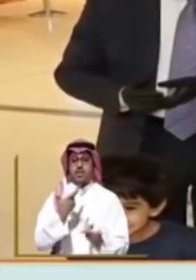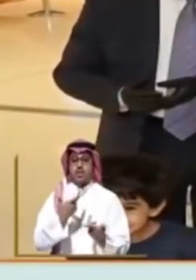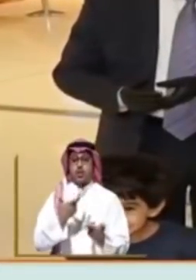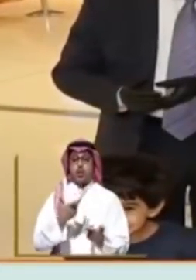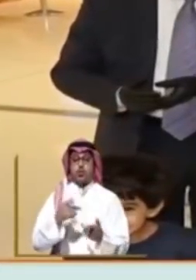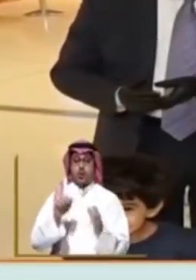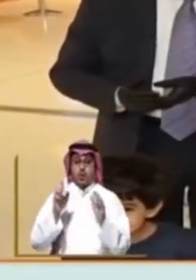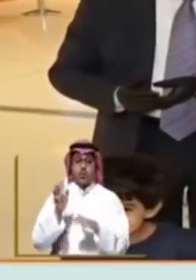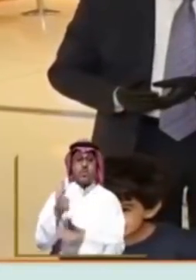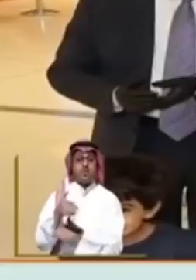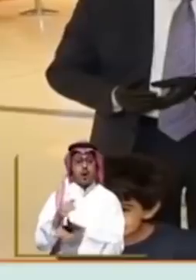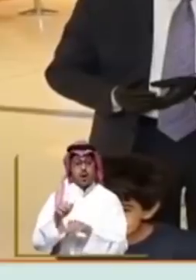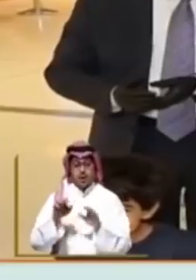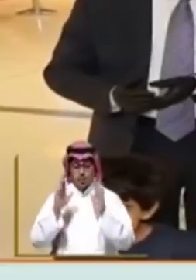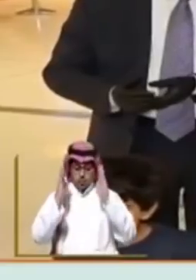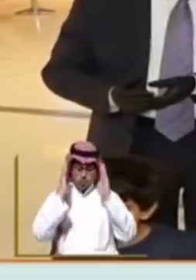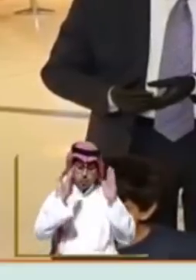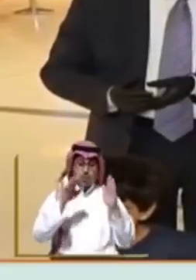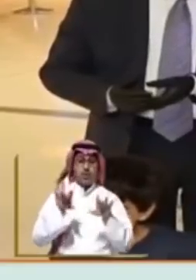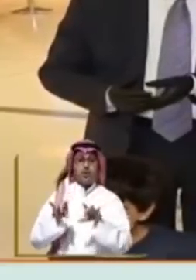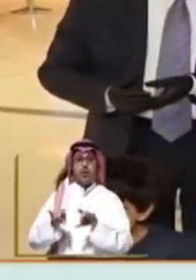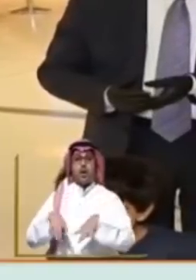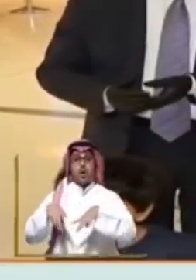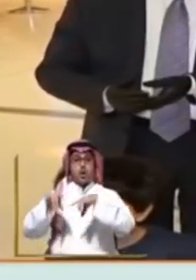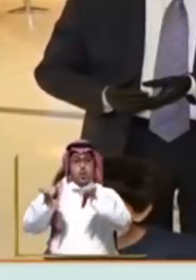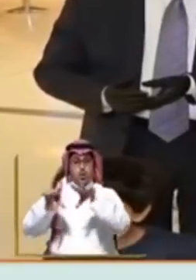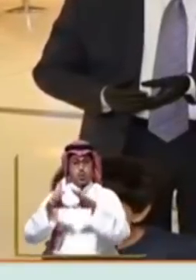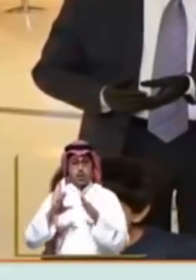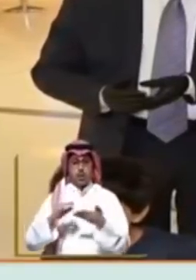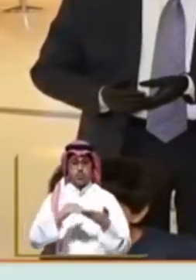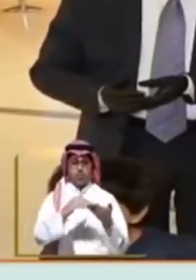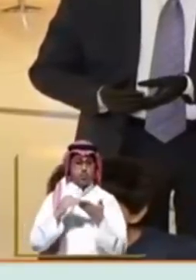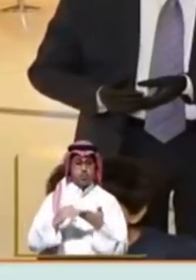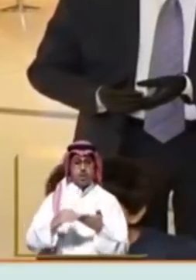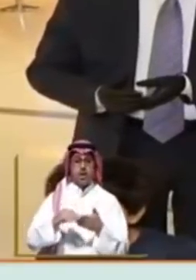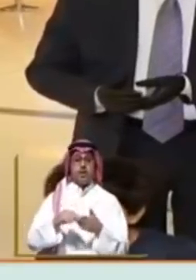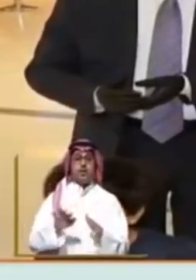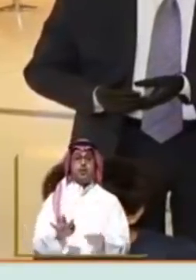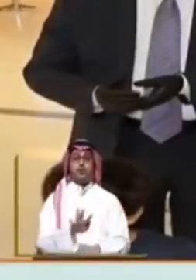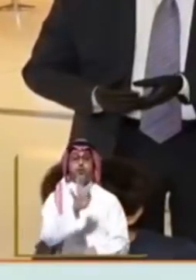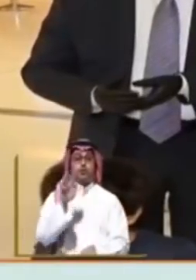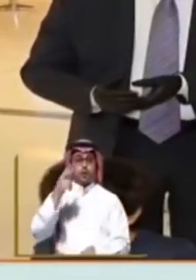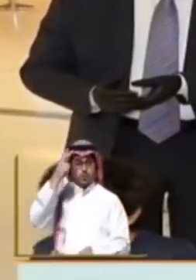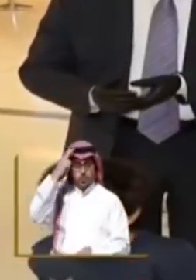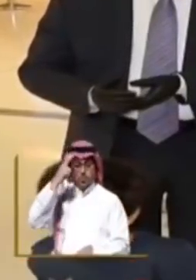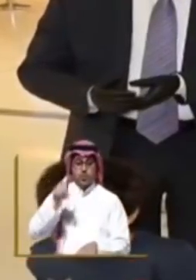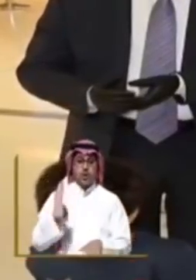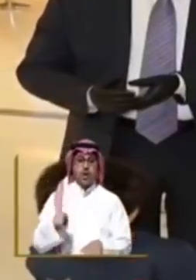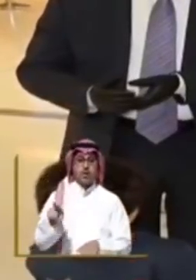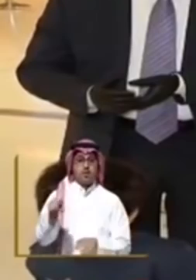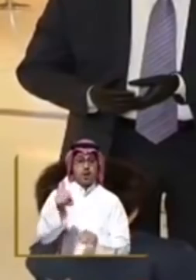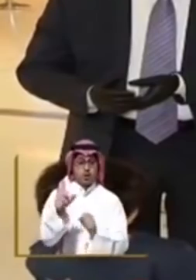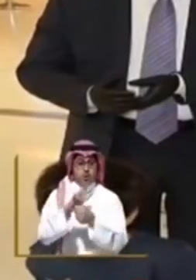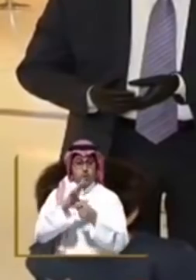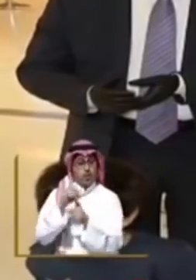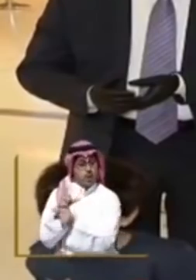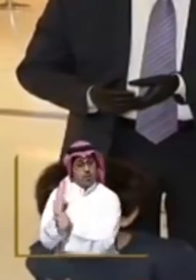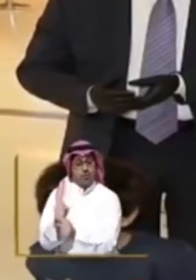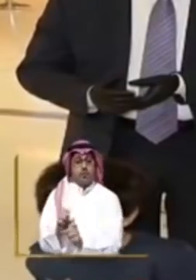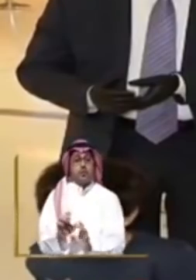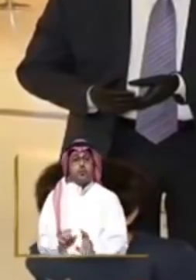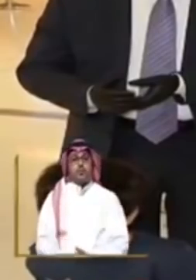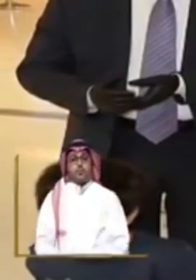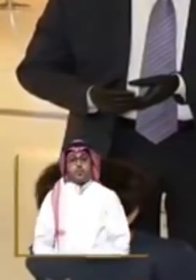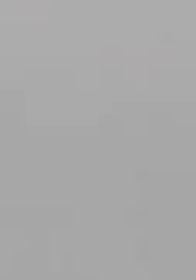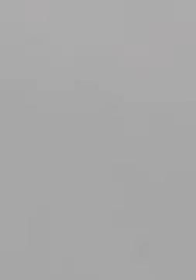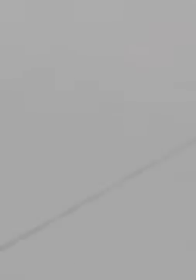ما قدمته من تسهيلات في سبيل تأمين عودتهم والحرص على سلامتهم في ظل تفشي جائحة كورونا.